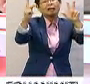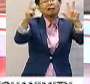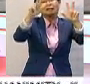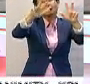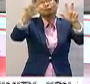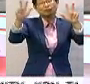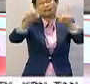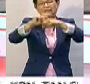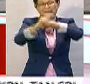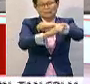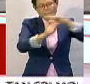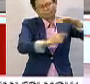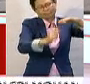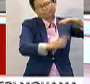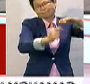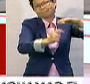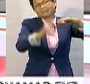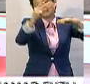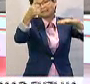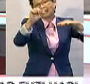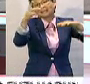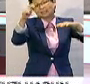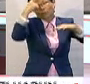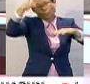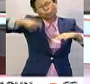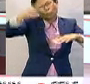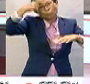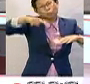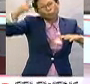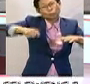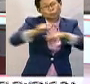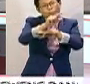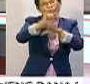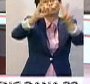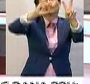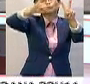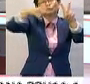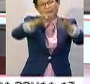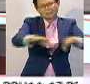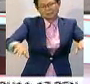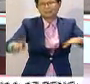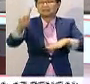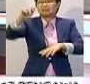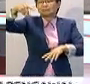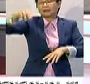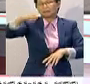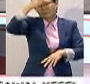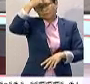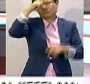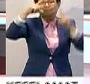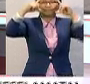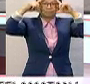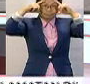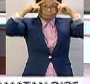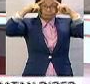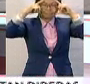38,333 buah taman asuhan kanak-kanak Taska bagi menampung keperluan lebih 2 juta kanak-kanak. Timbalan Perdana Menteri Datuk Seri Dr. Wan